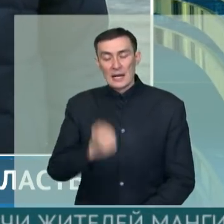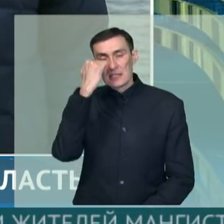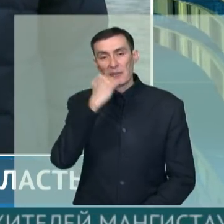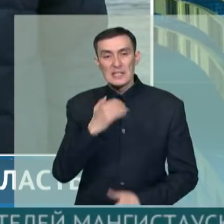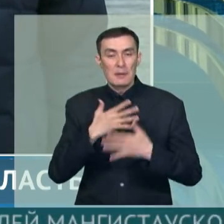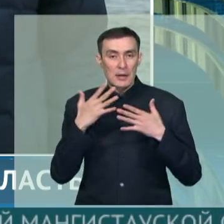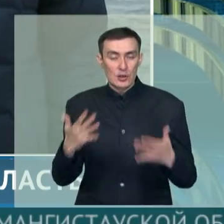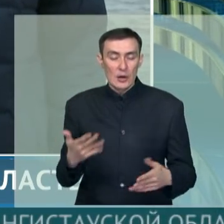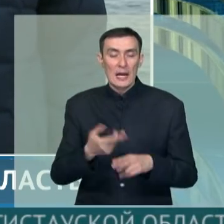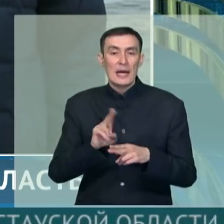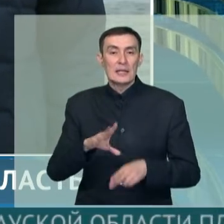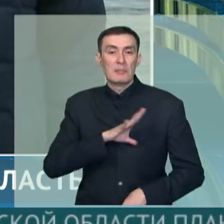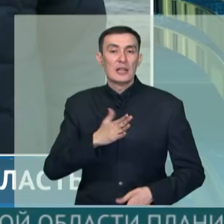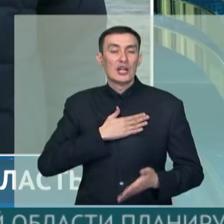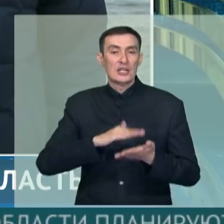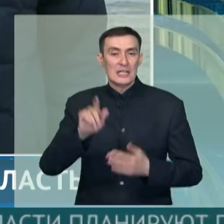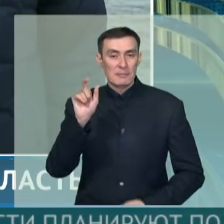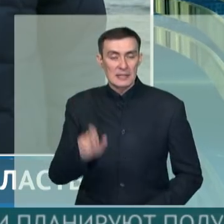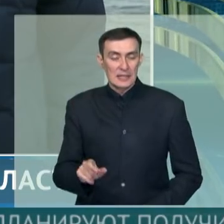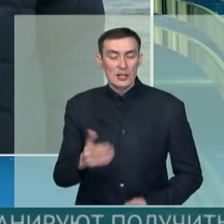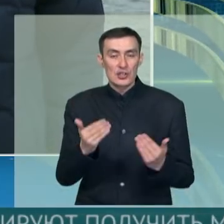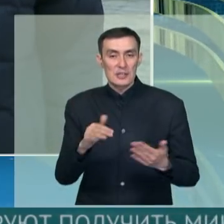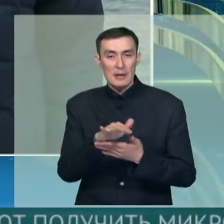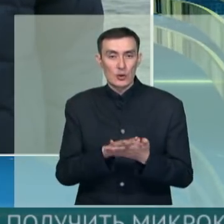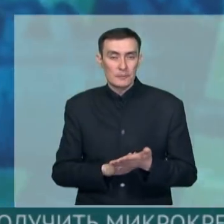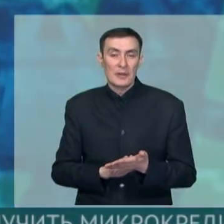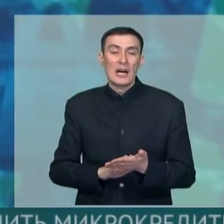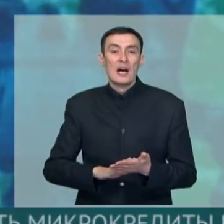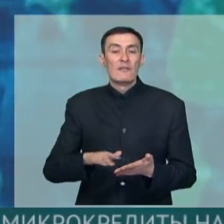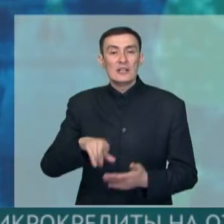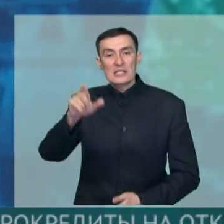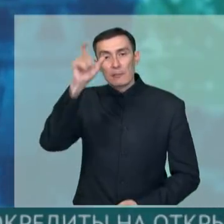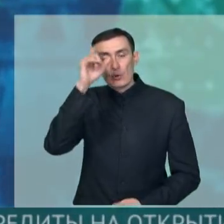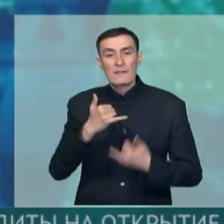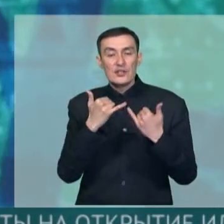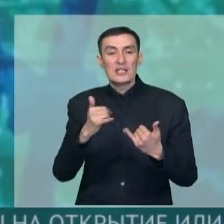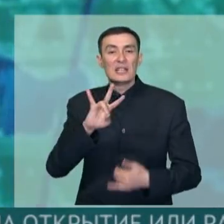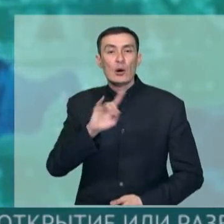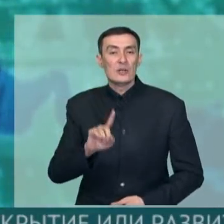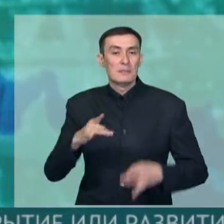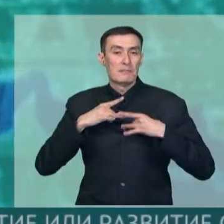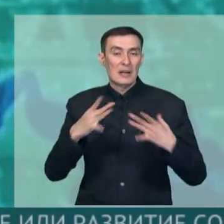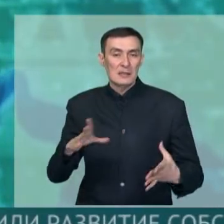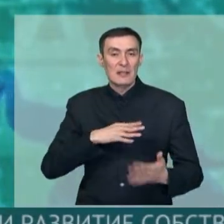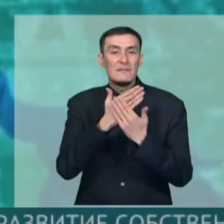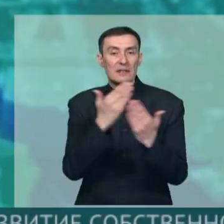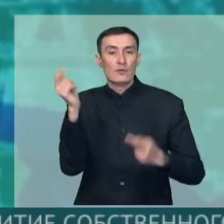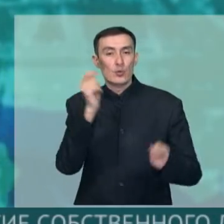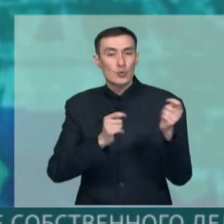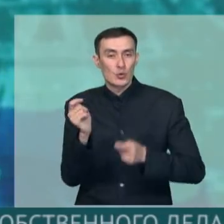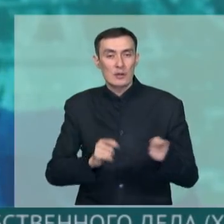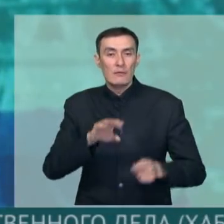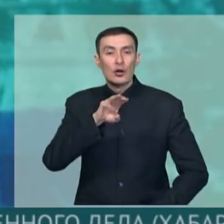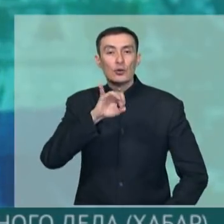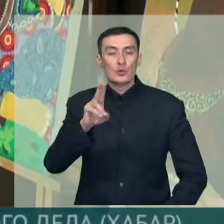Спасибо большое. Это был Виктор Сутягин. Мы продолжаем. В Стамбуле в честь Наурыза прошла выставка художников